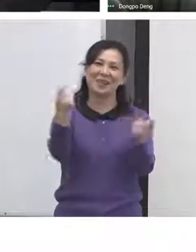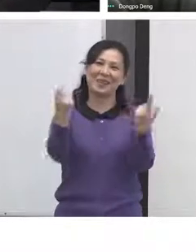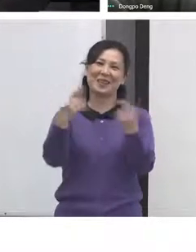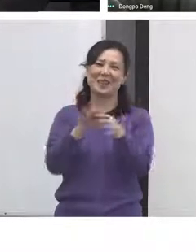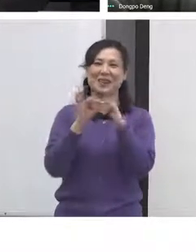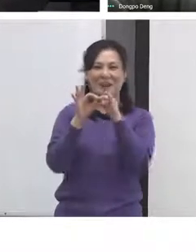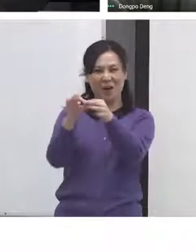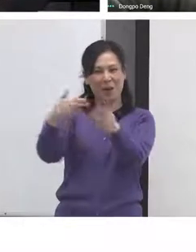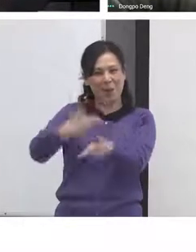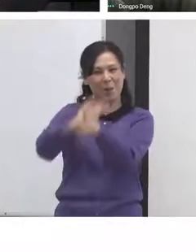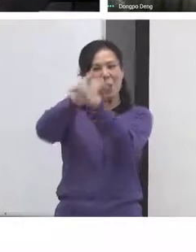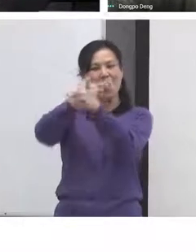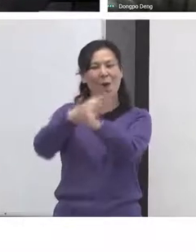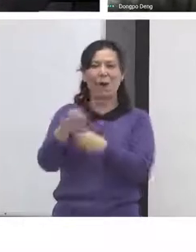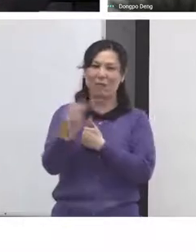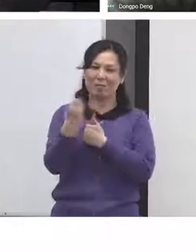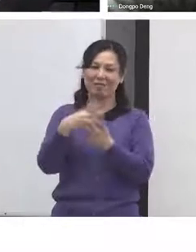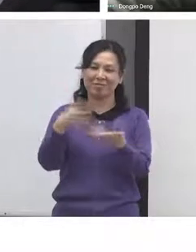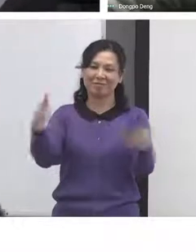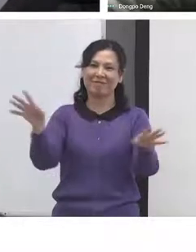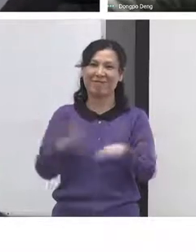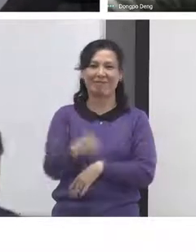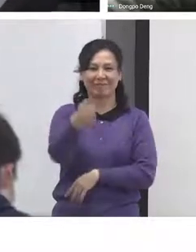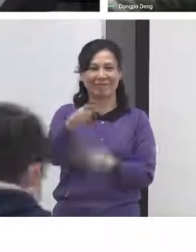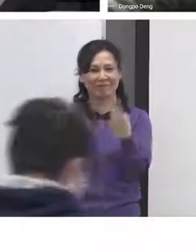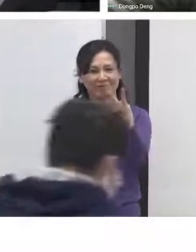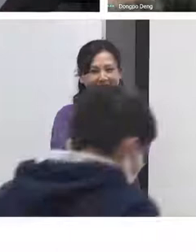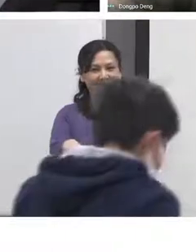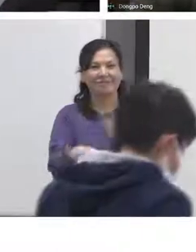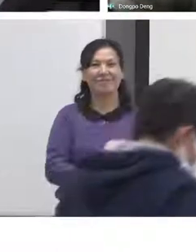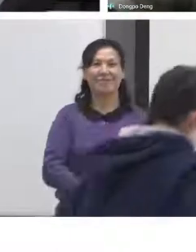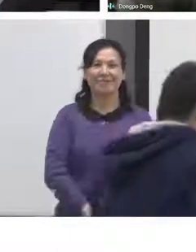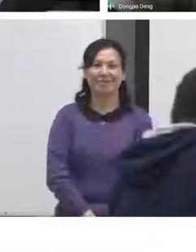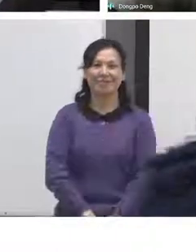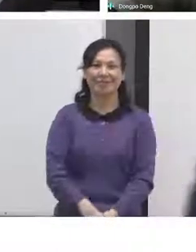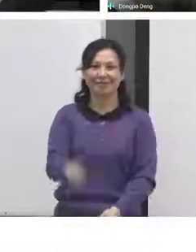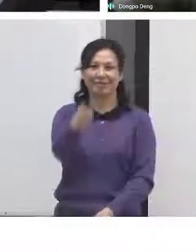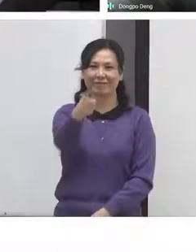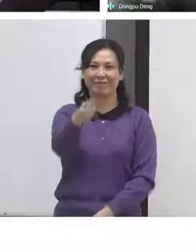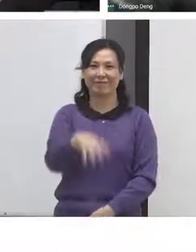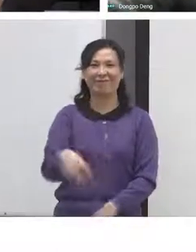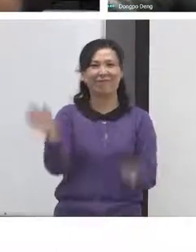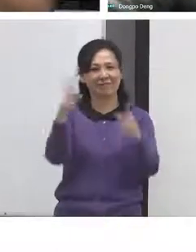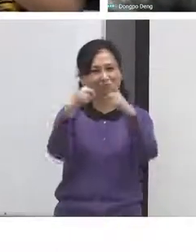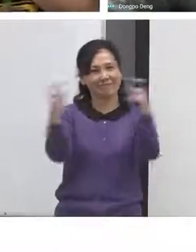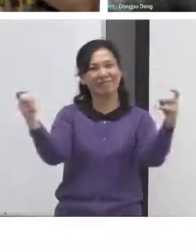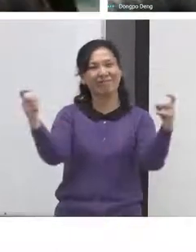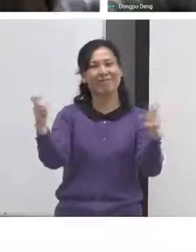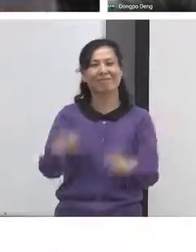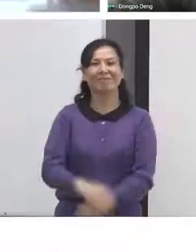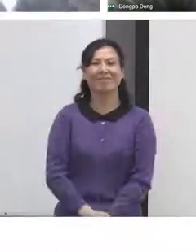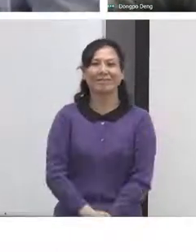连线，给我们分享这么多，谢谢两位， 谢谢，拜拜， 拜拜。